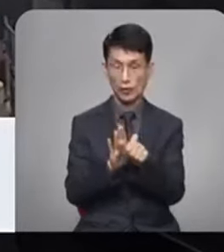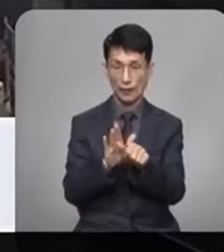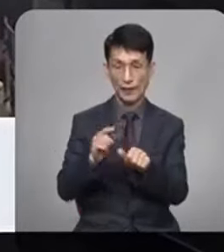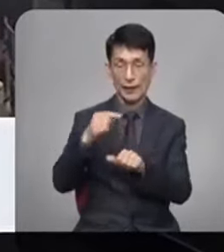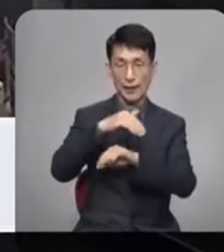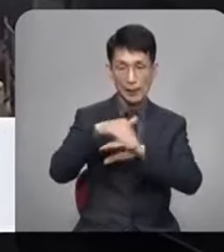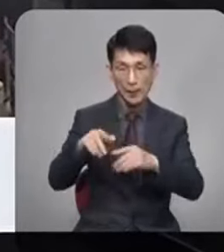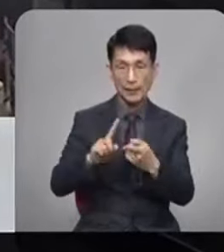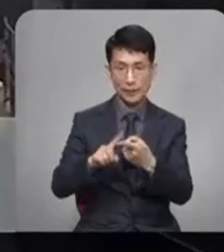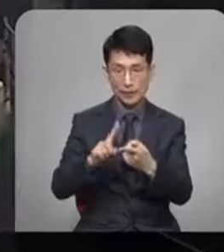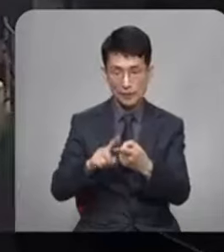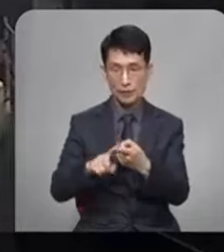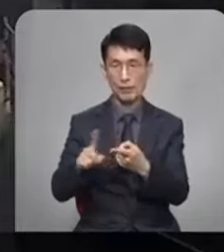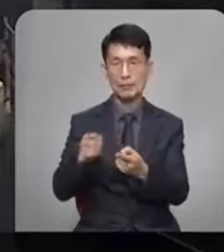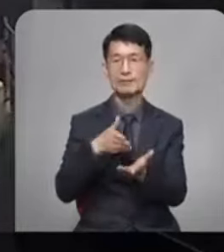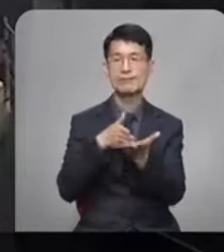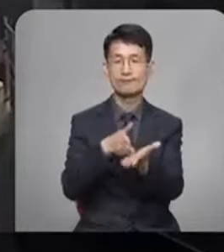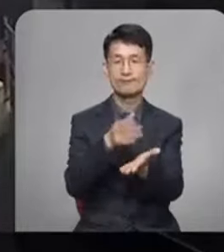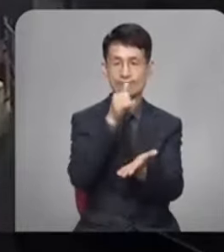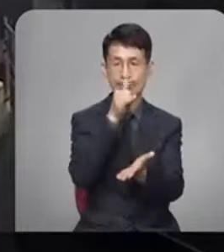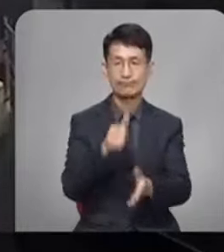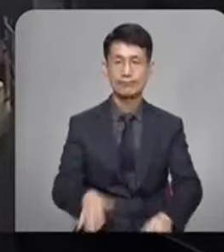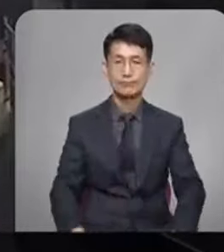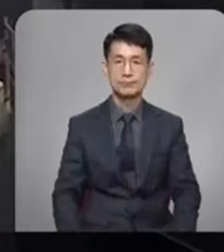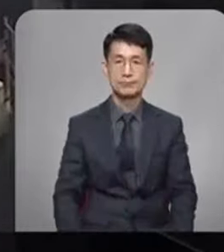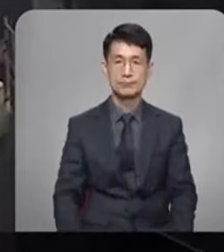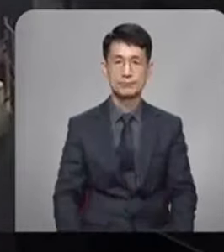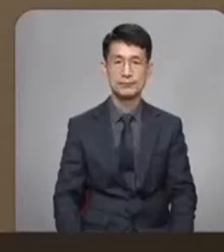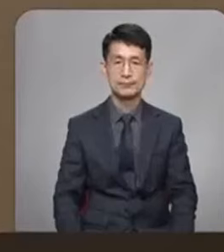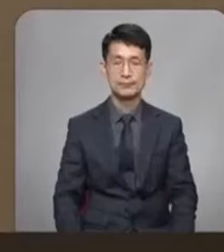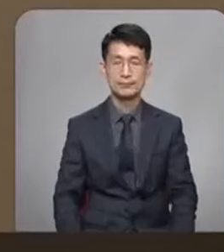검토되고 있습니다 정면구 기자가 보도합니다